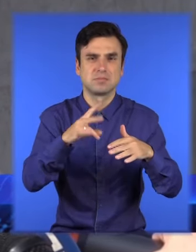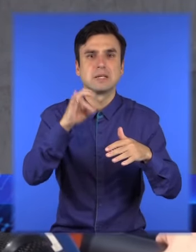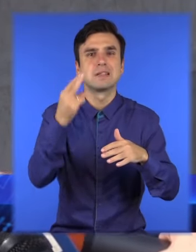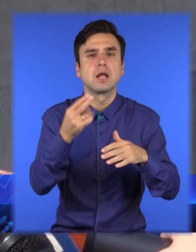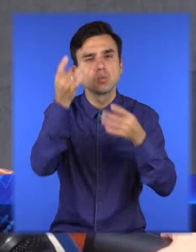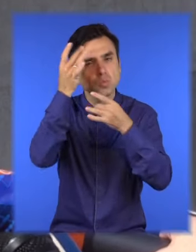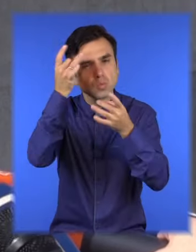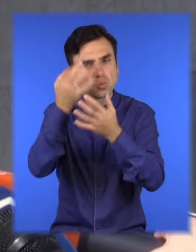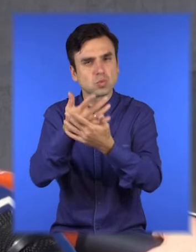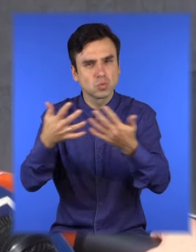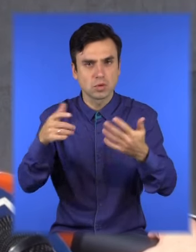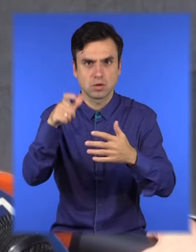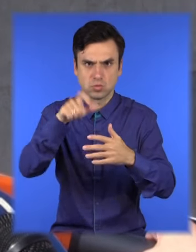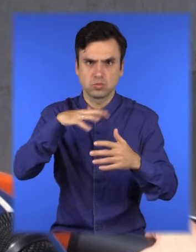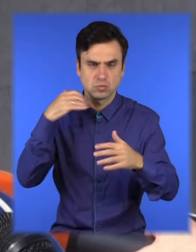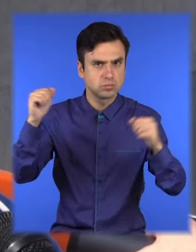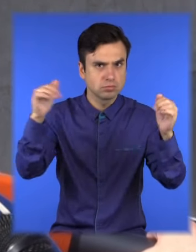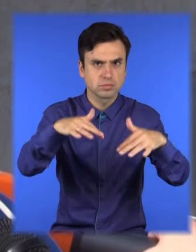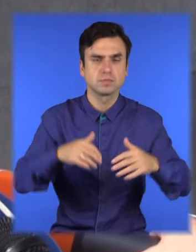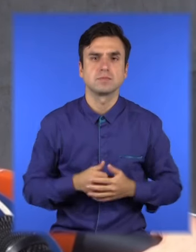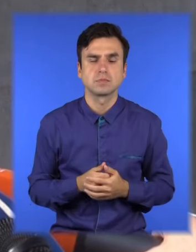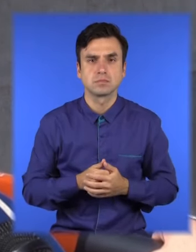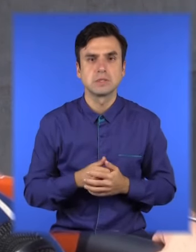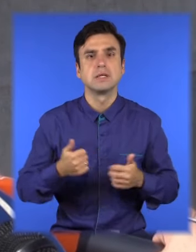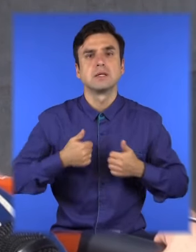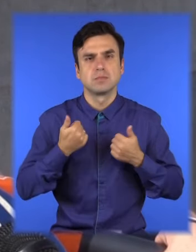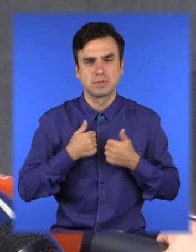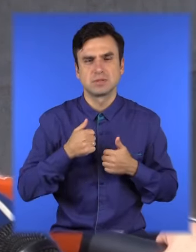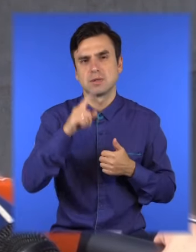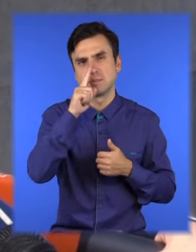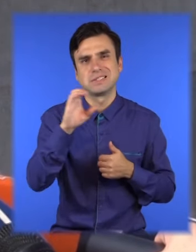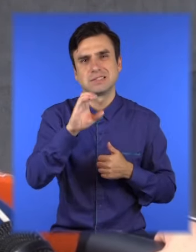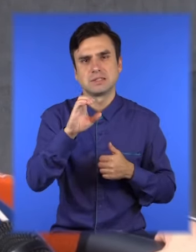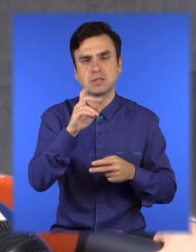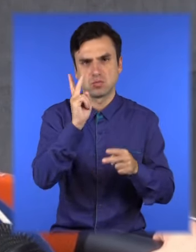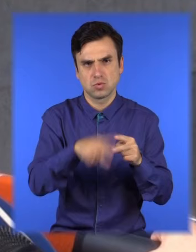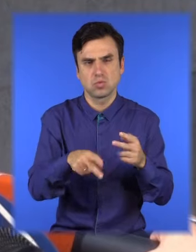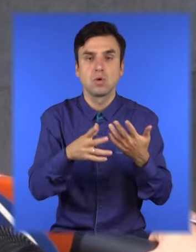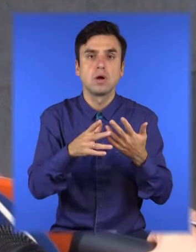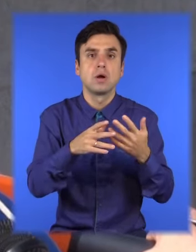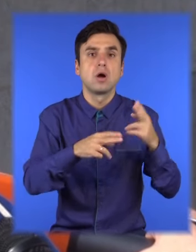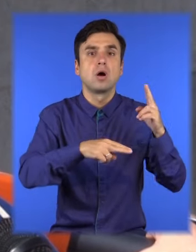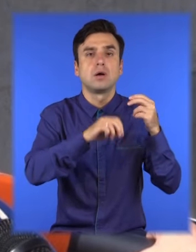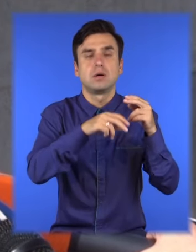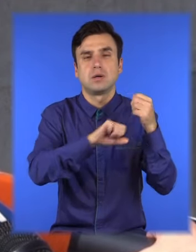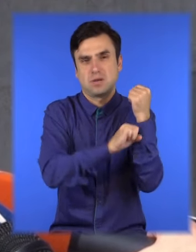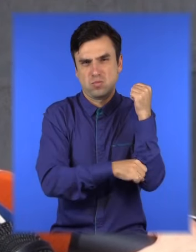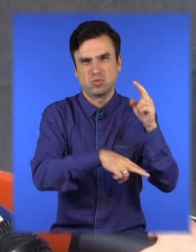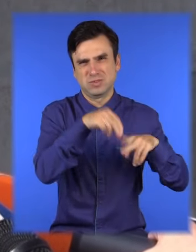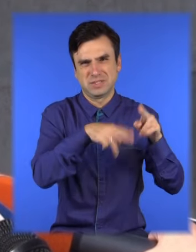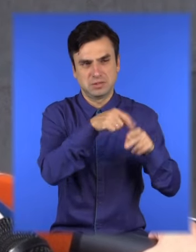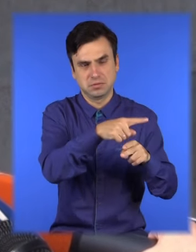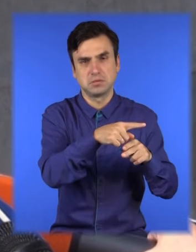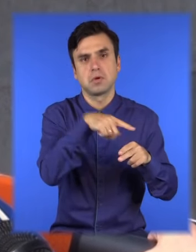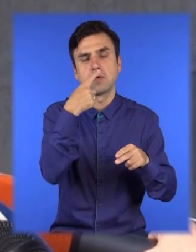часу зробити. Не знаю, успіємо чи ні, тому що будівельники на ноябрь місяць, ми будемо просить їх ускоритися, тому що дуже